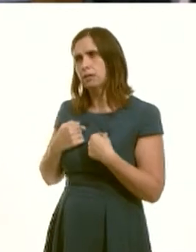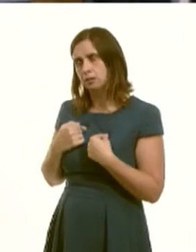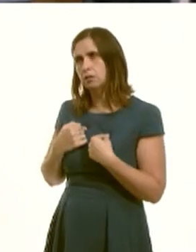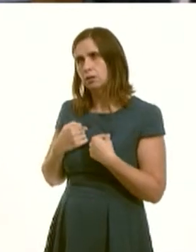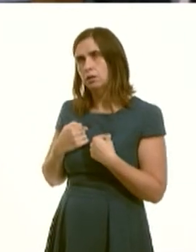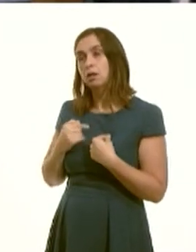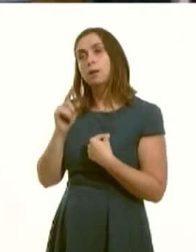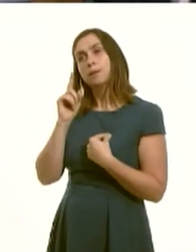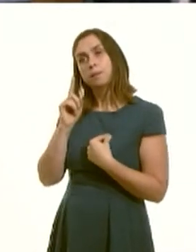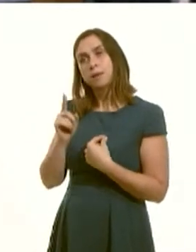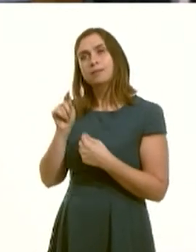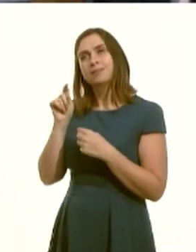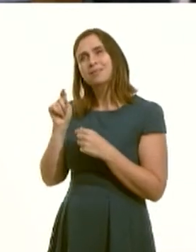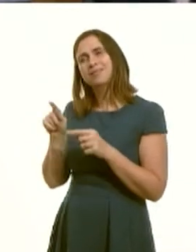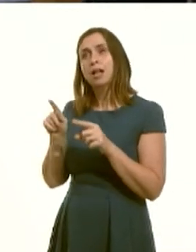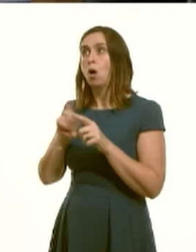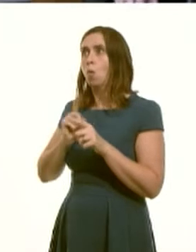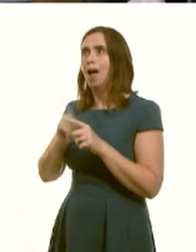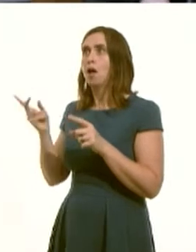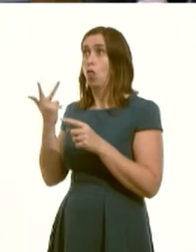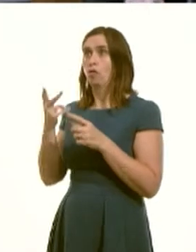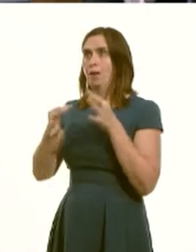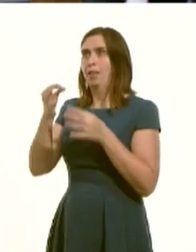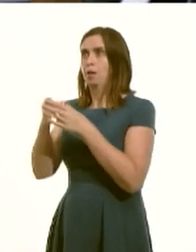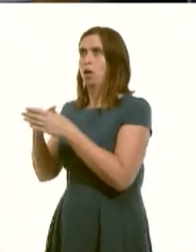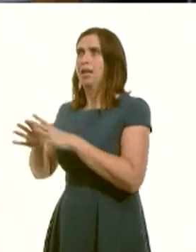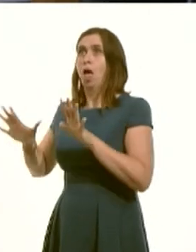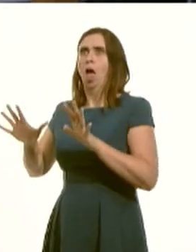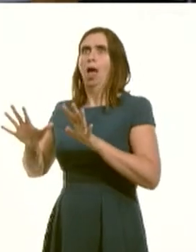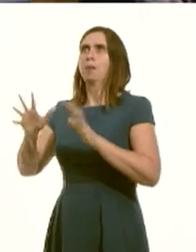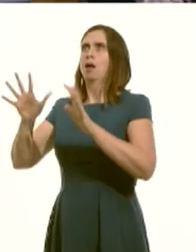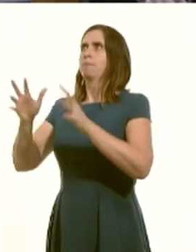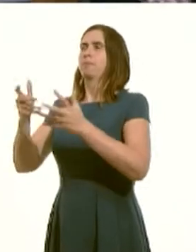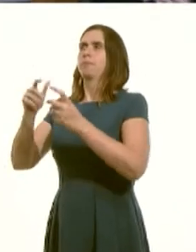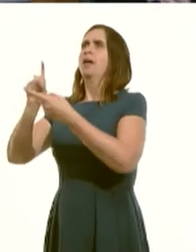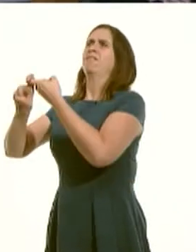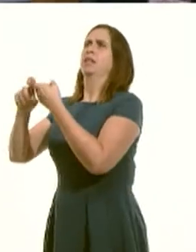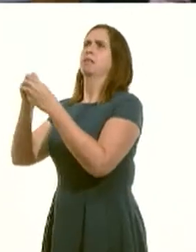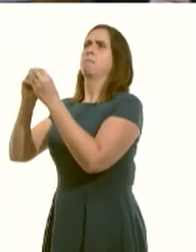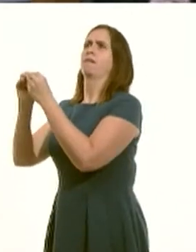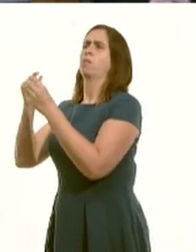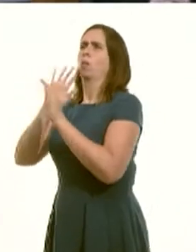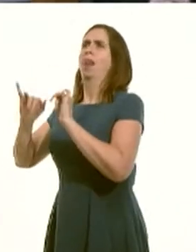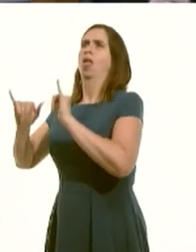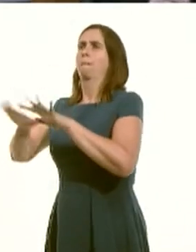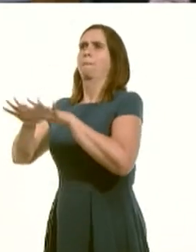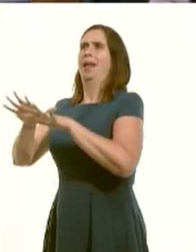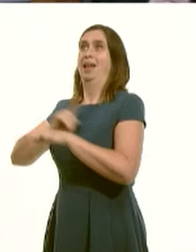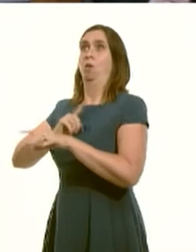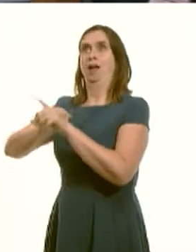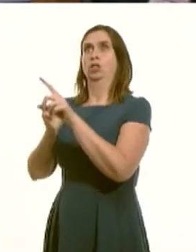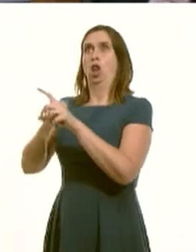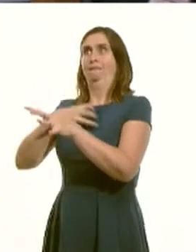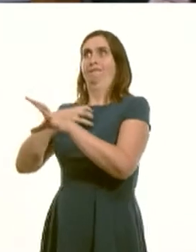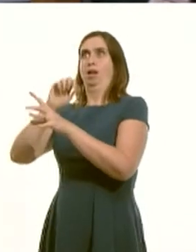banic wrth gofio beth oedd y Pole Barn yn gweud yn yr Alban ar y pryd. Nawr wrth gwrs, does neb yn gwybod cweit beth sy'n mynd i ddigwydd ar